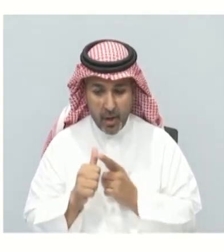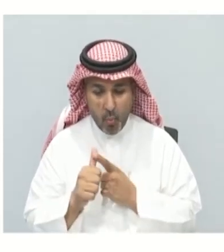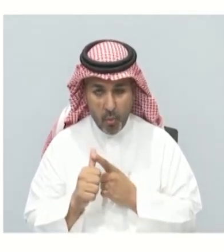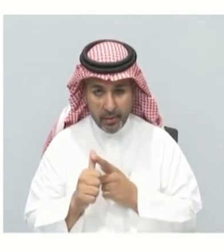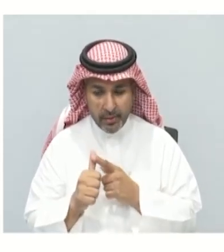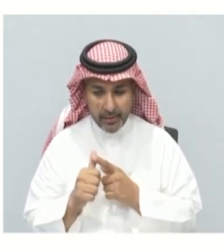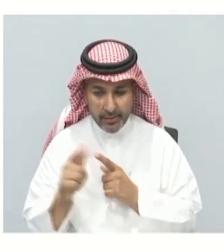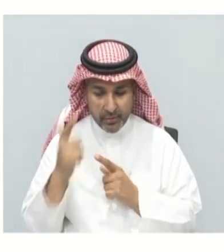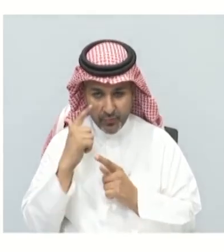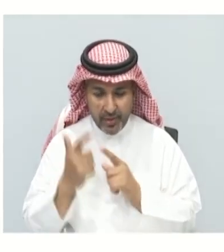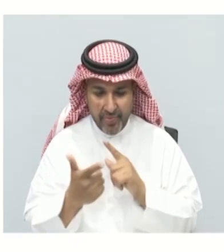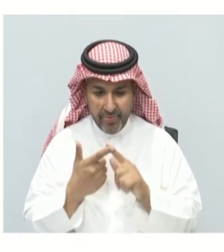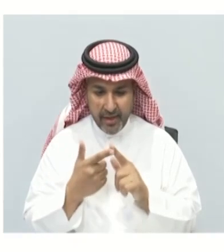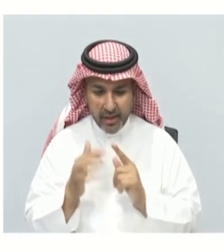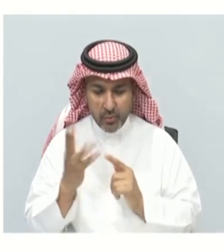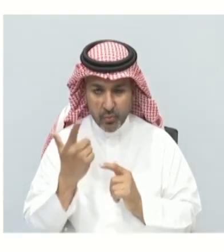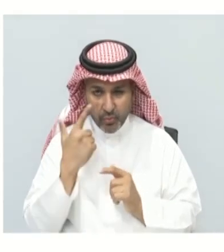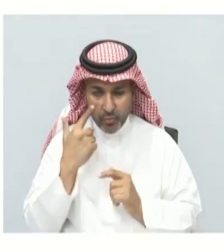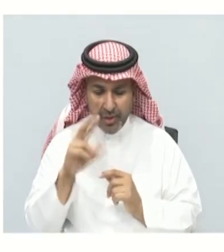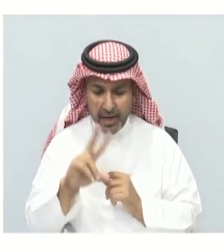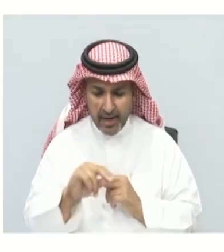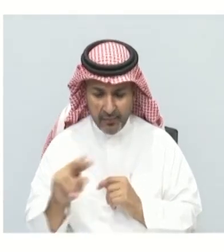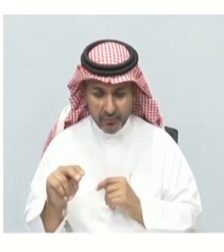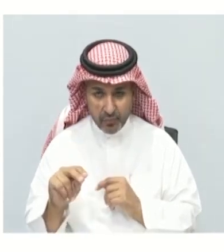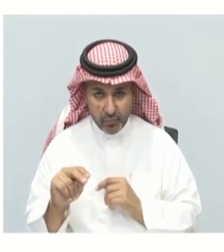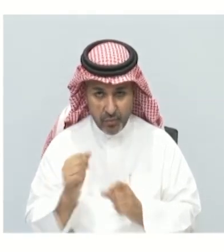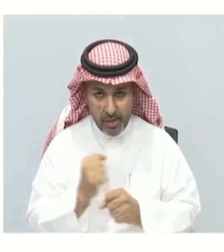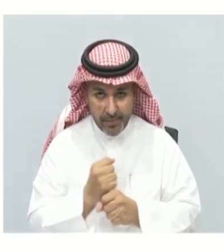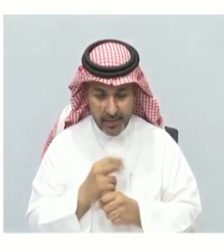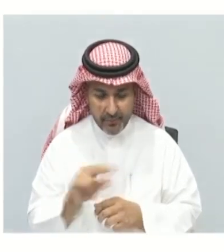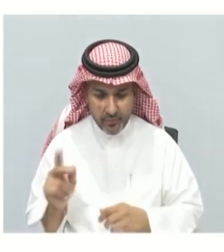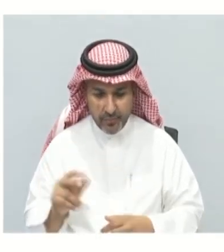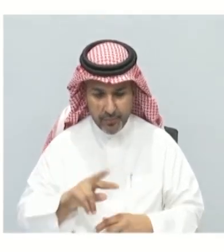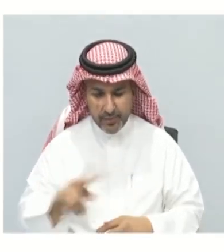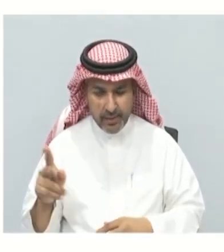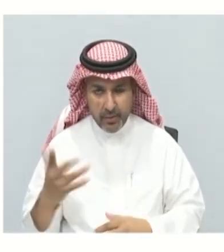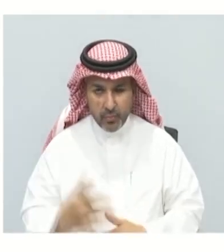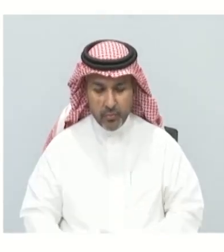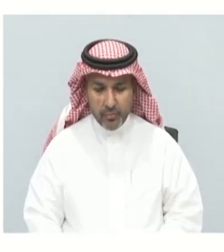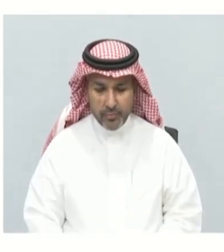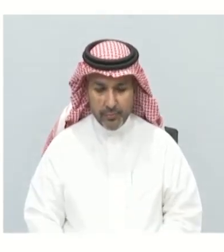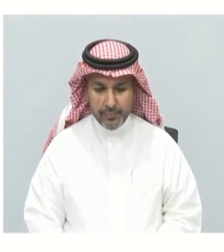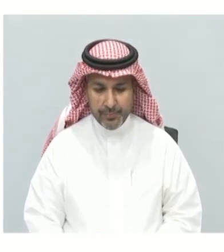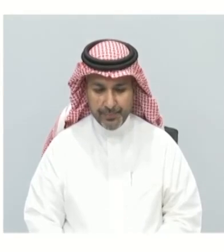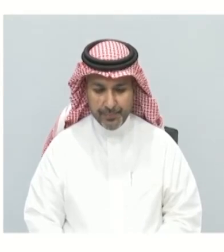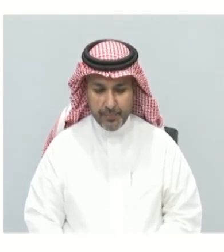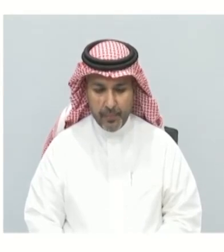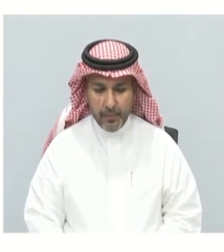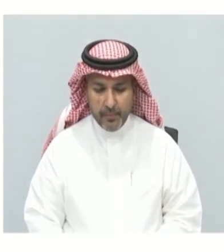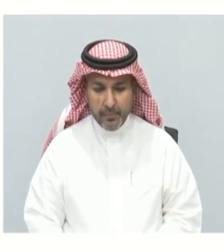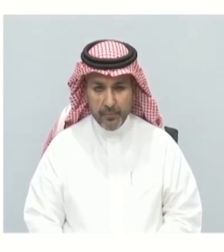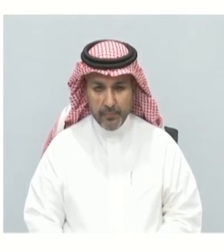هي الحاله الثانيه قمت باجراء نفس التجربه ولكن ماذا فعلت قمت برفع